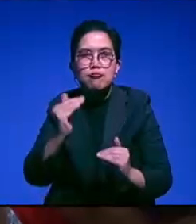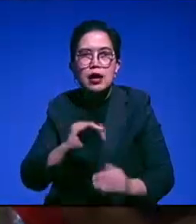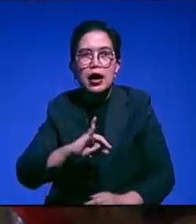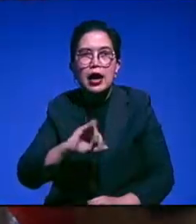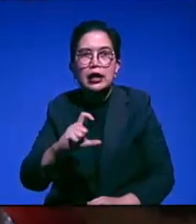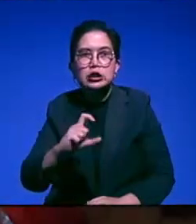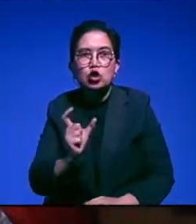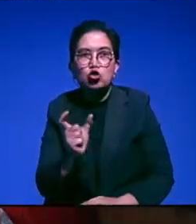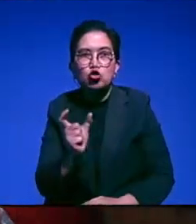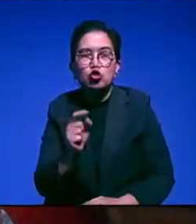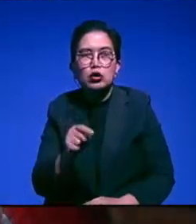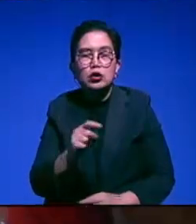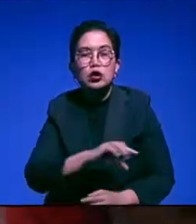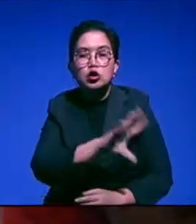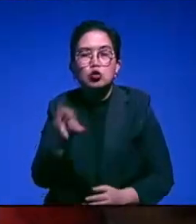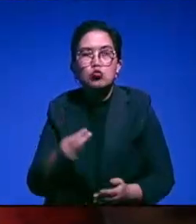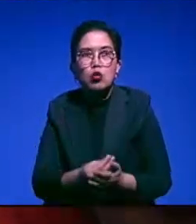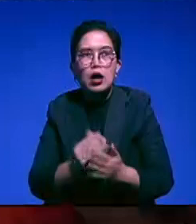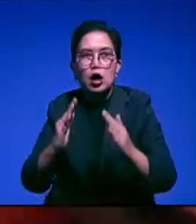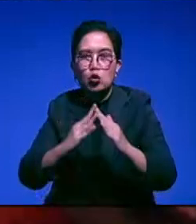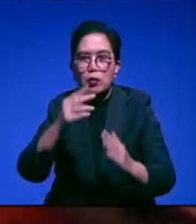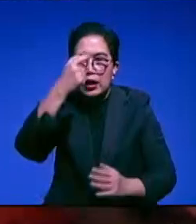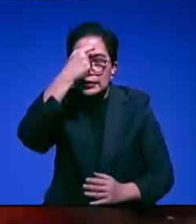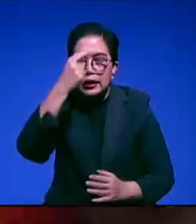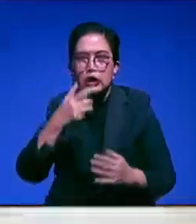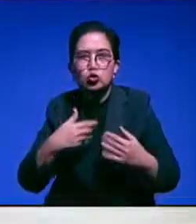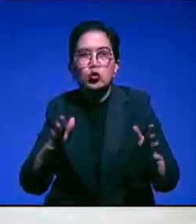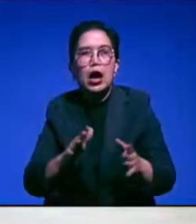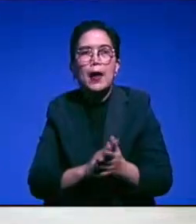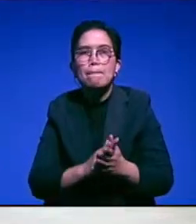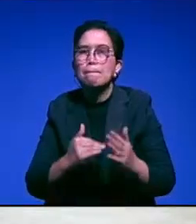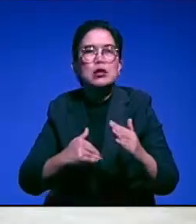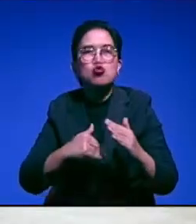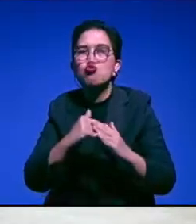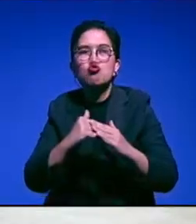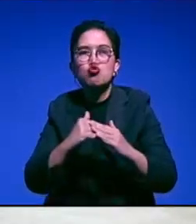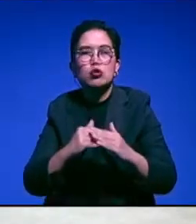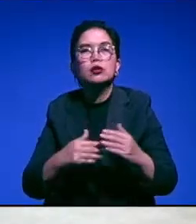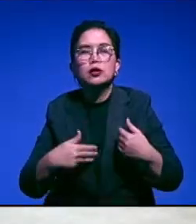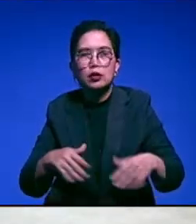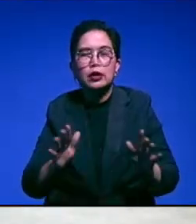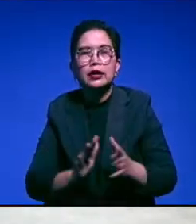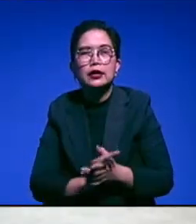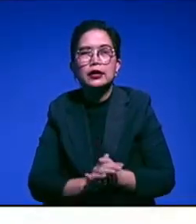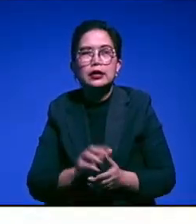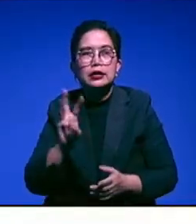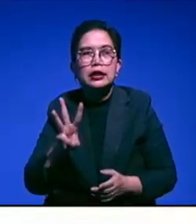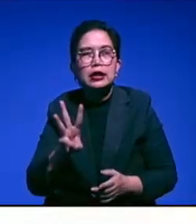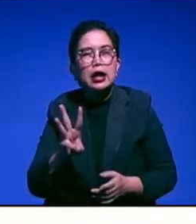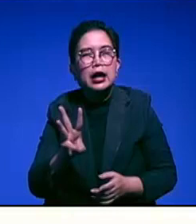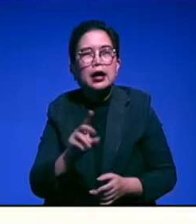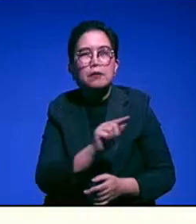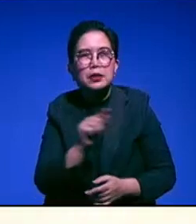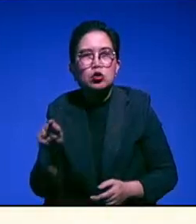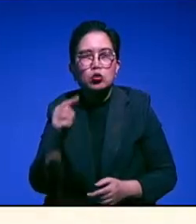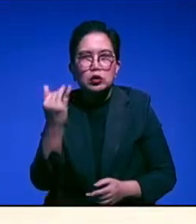ICU, semua rumah sakit sepertinya sudah full. Sejak 3 pekan terakhir, angka kasus COVID-19